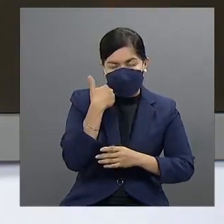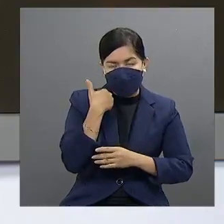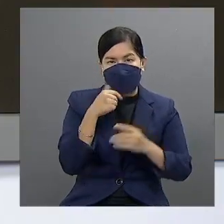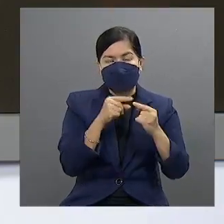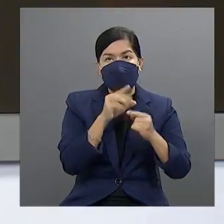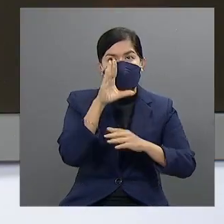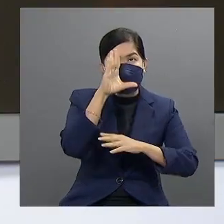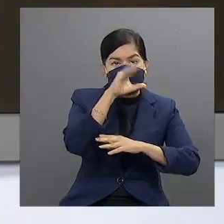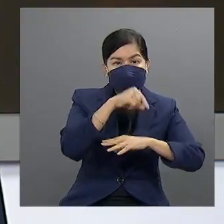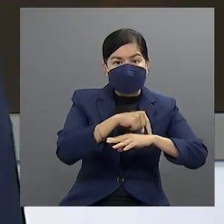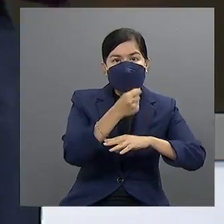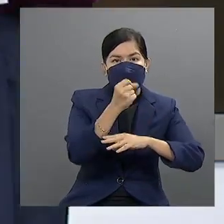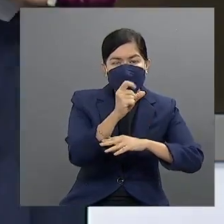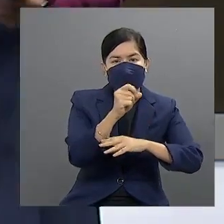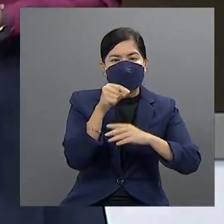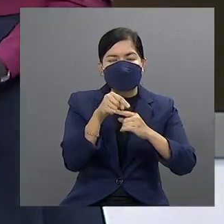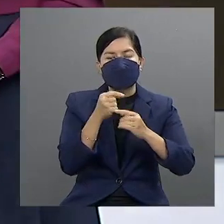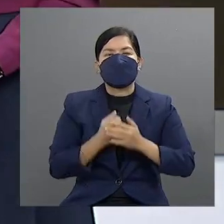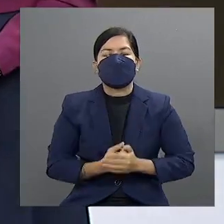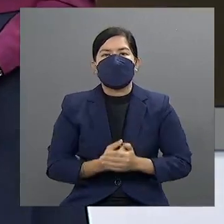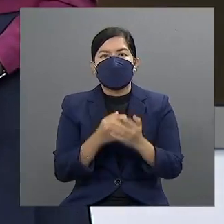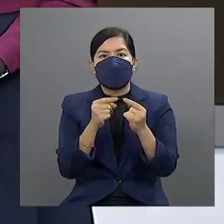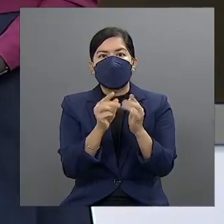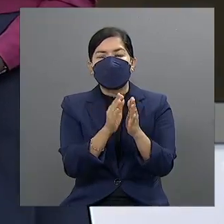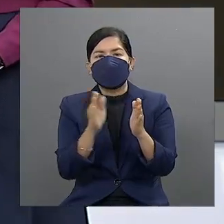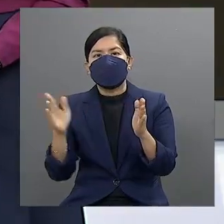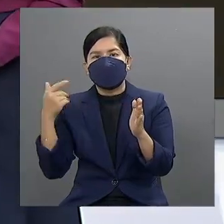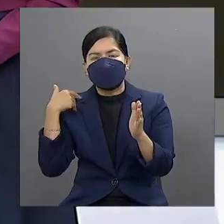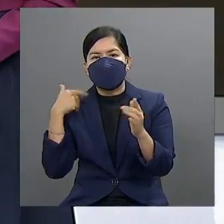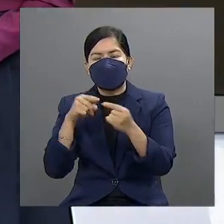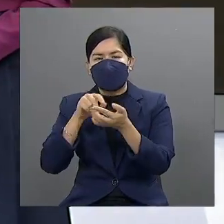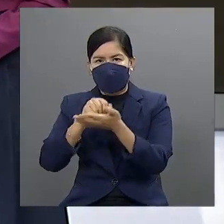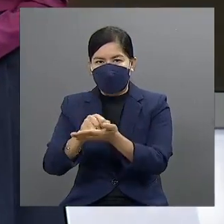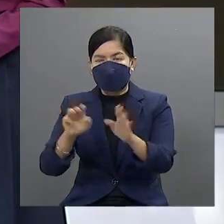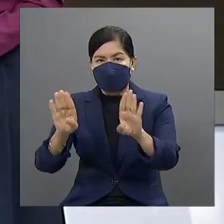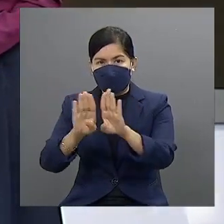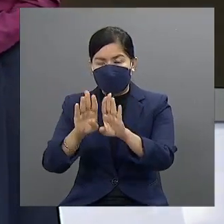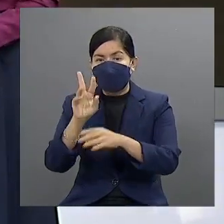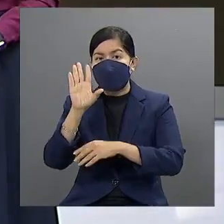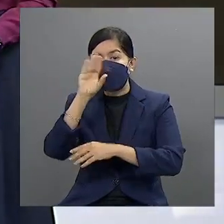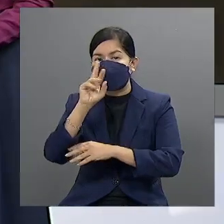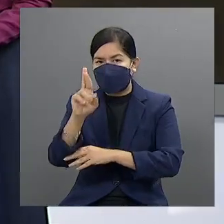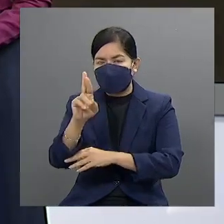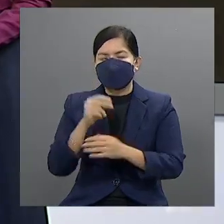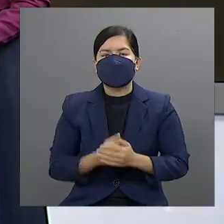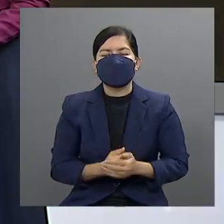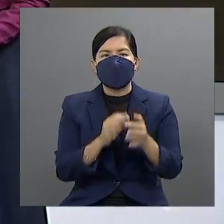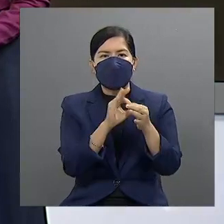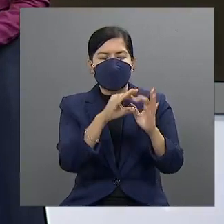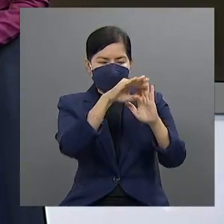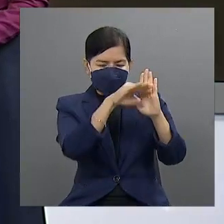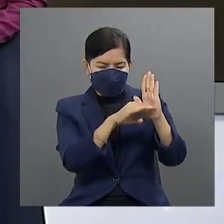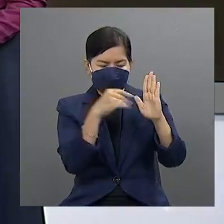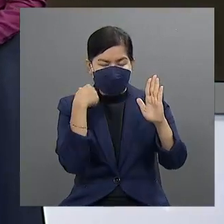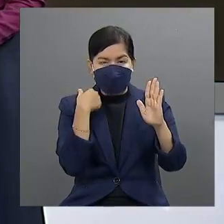งคืนค่ะมาดูสาระสำคัญของร่างมาตรการเหล่านี้นะคะก็คือว่าจะมีการกำหนดนะคะให้มีการเปิดใน